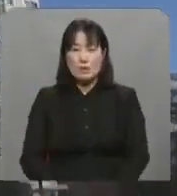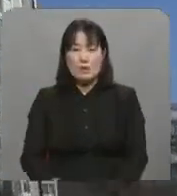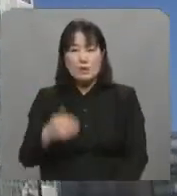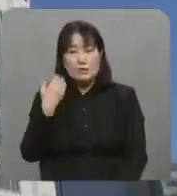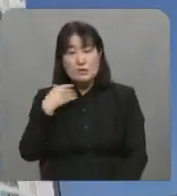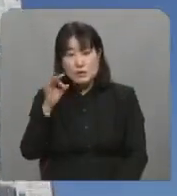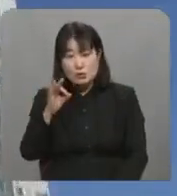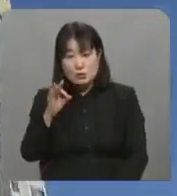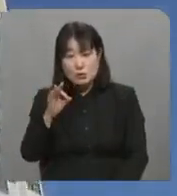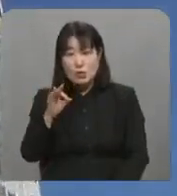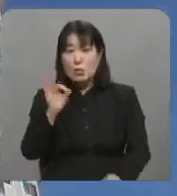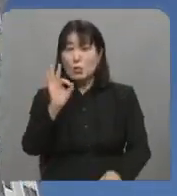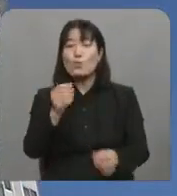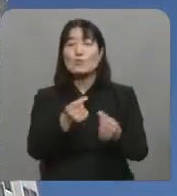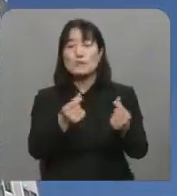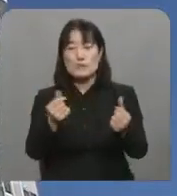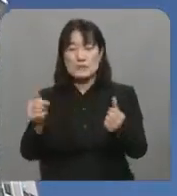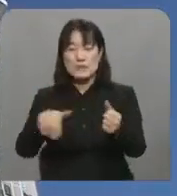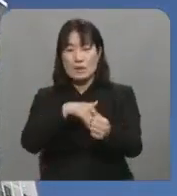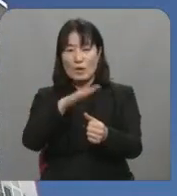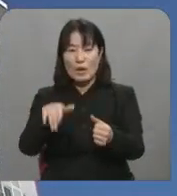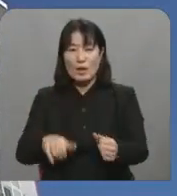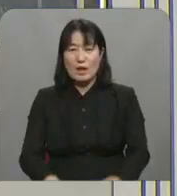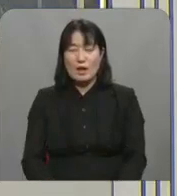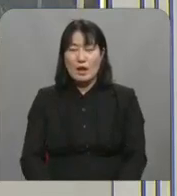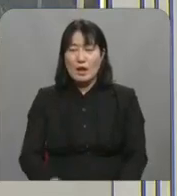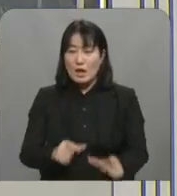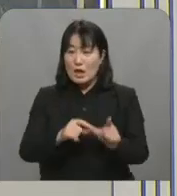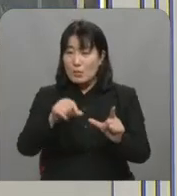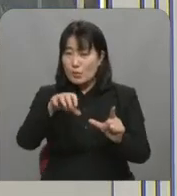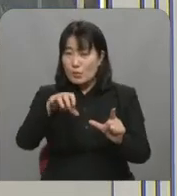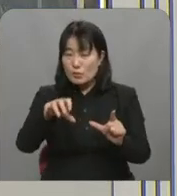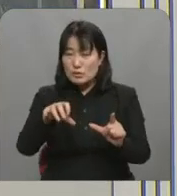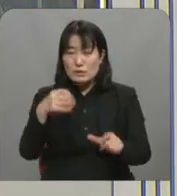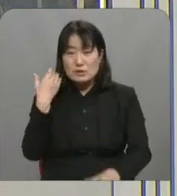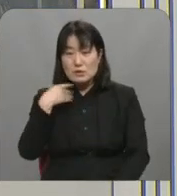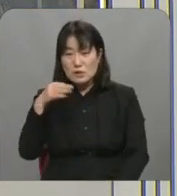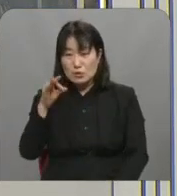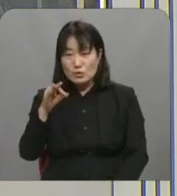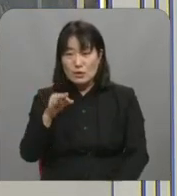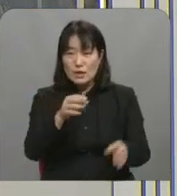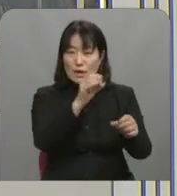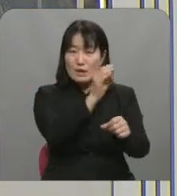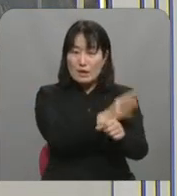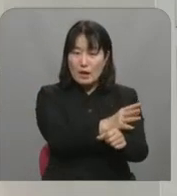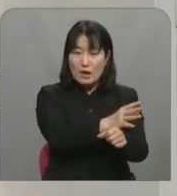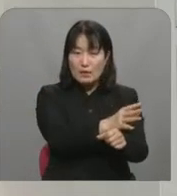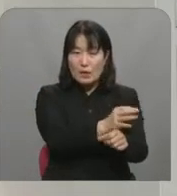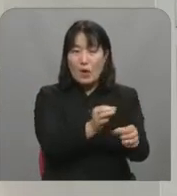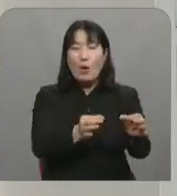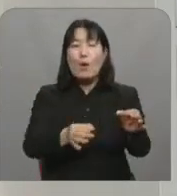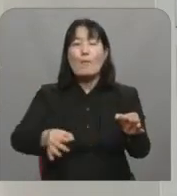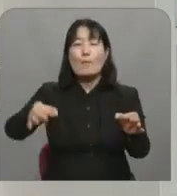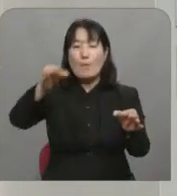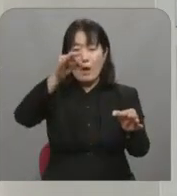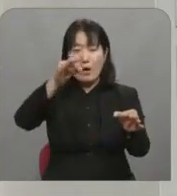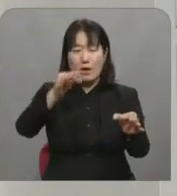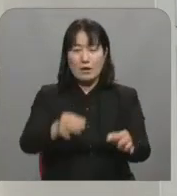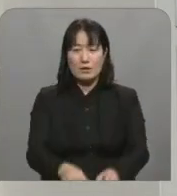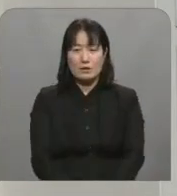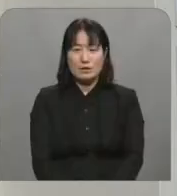전세 가격도 이와 비슷합니다. 1부층의 경우 전세 가격이 매매가보다 비싸게 호가가 형성되고